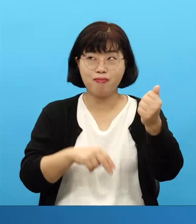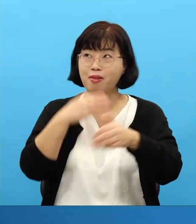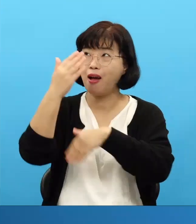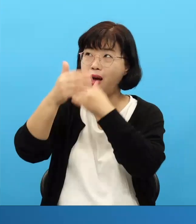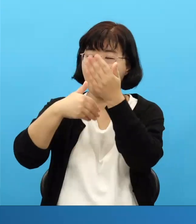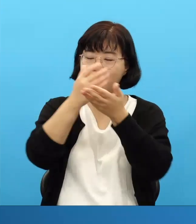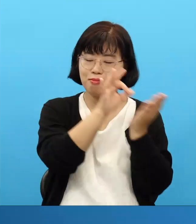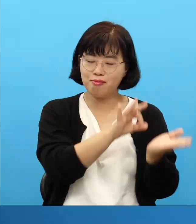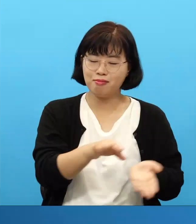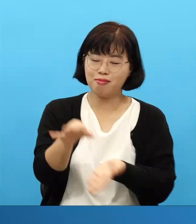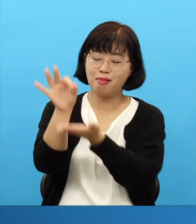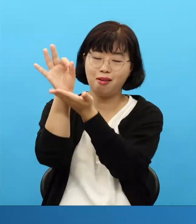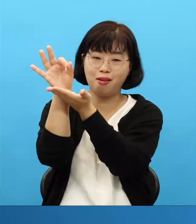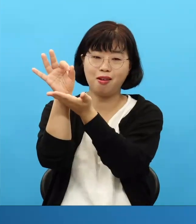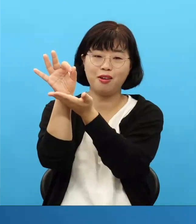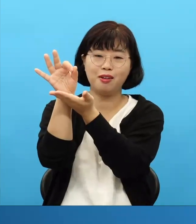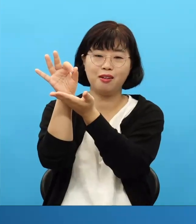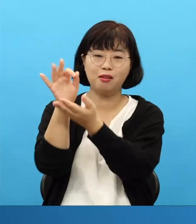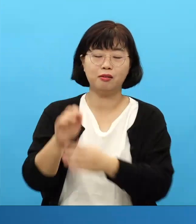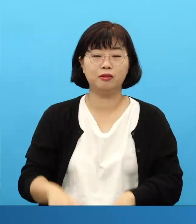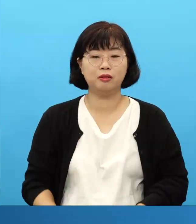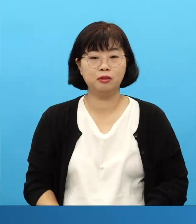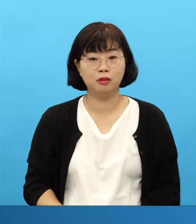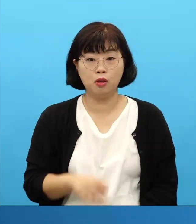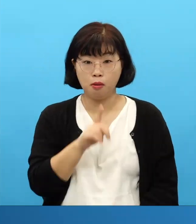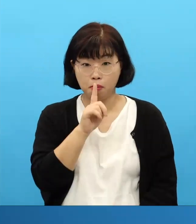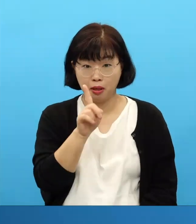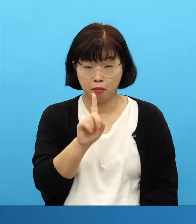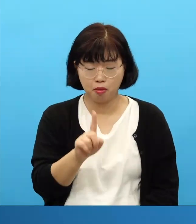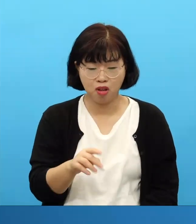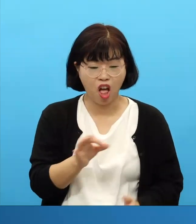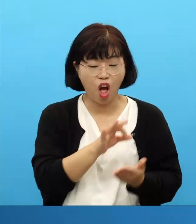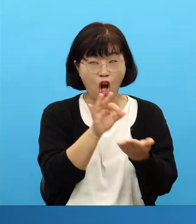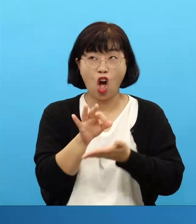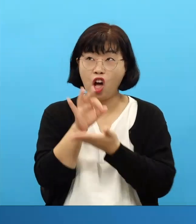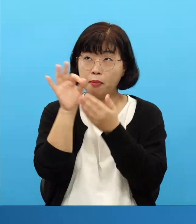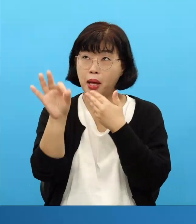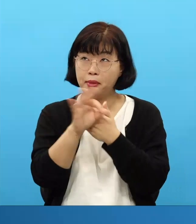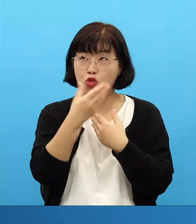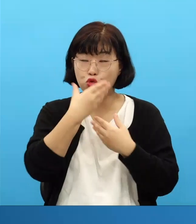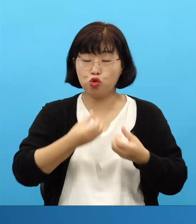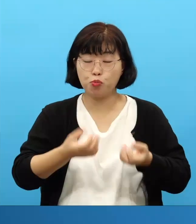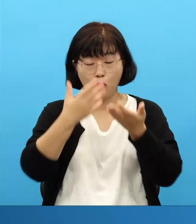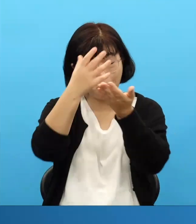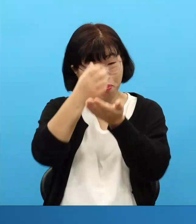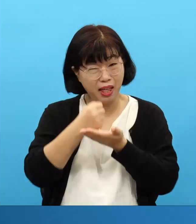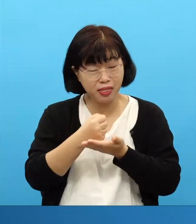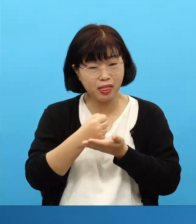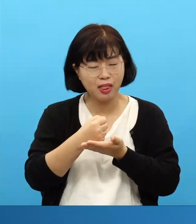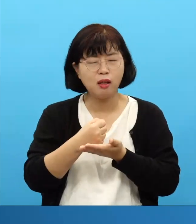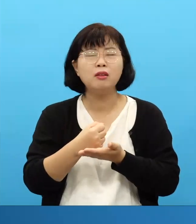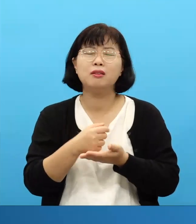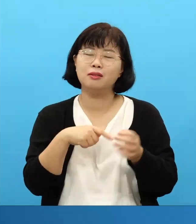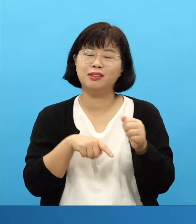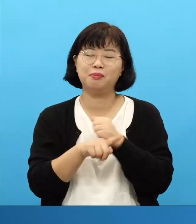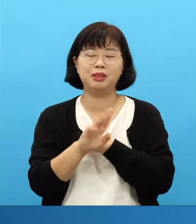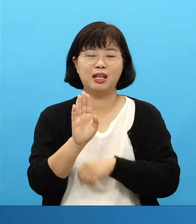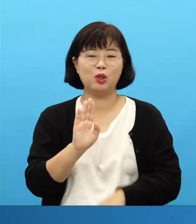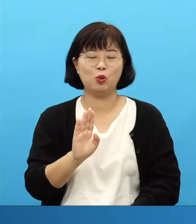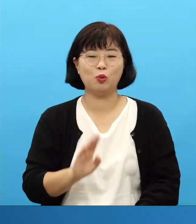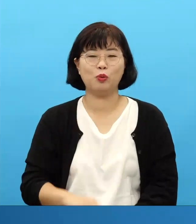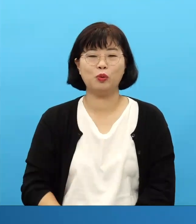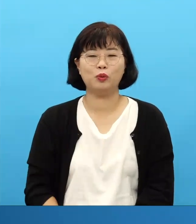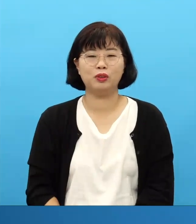하면 축복받는다 그런 말도 있지만 그 얘기 아니잖아요. And people do say if you give offering you're going to be blessed and that's true but that's not what it's talking about.